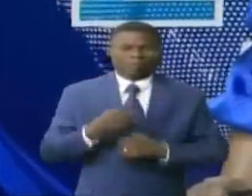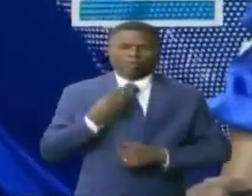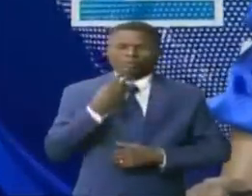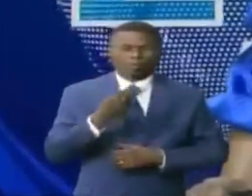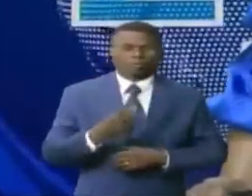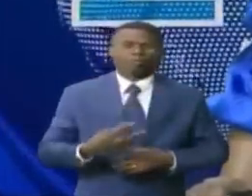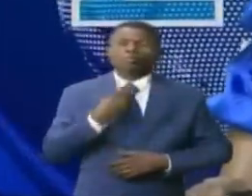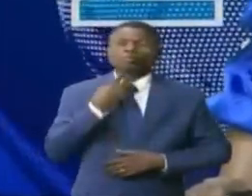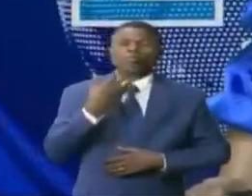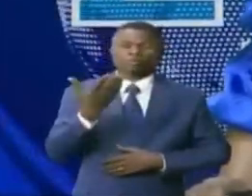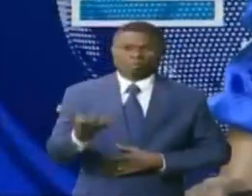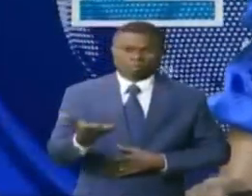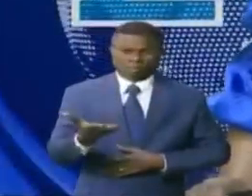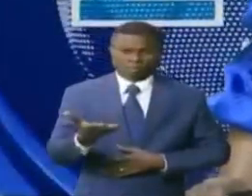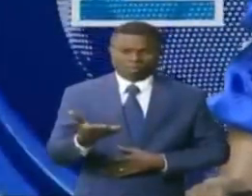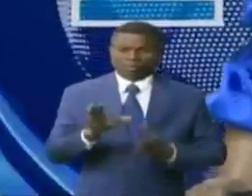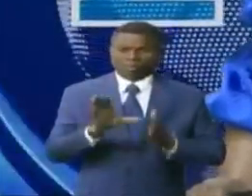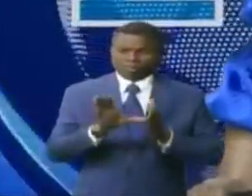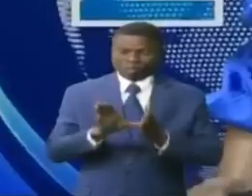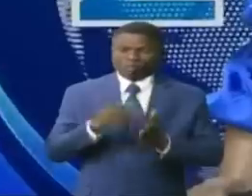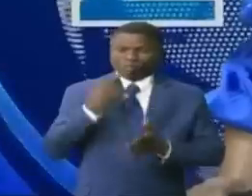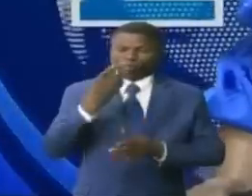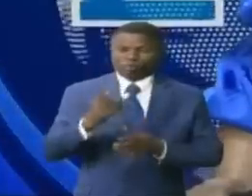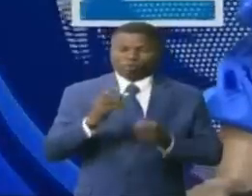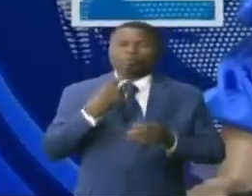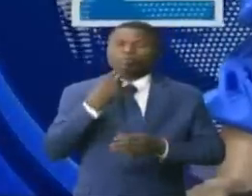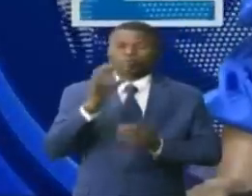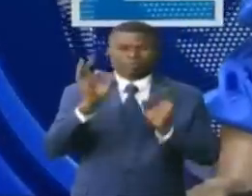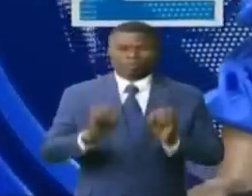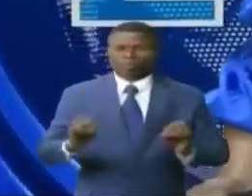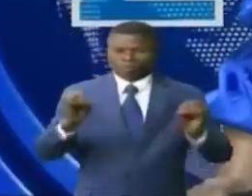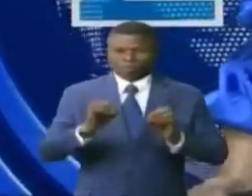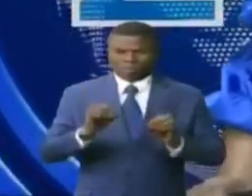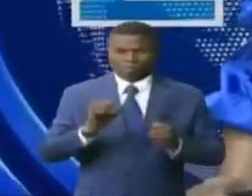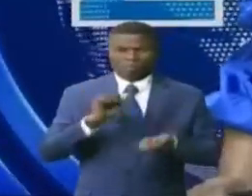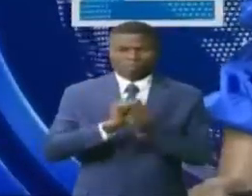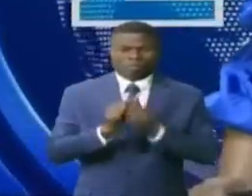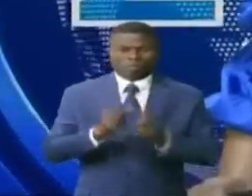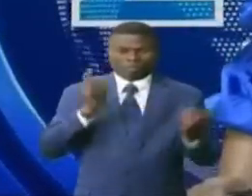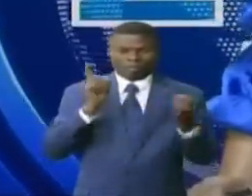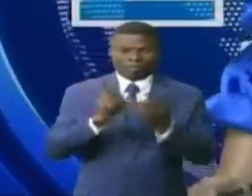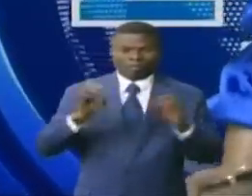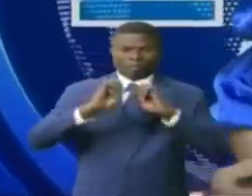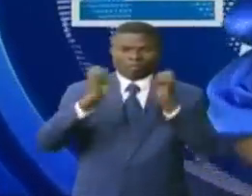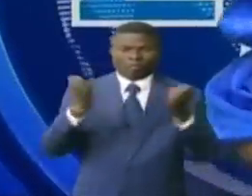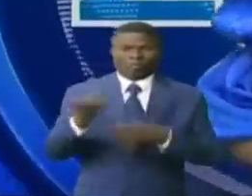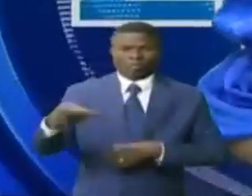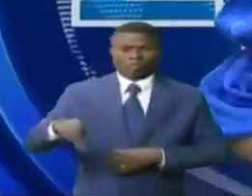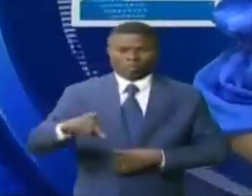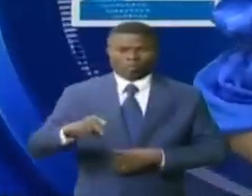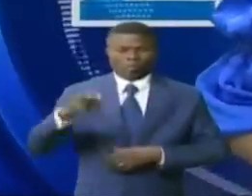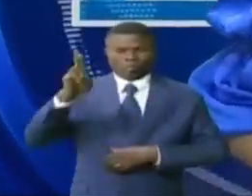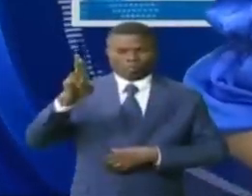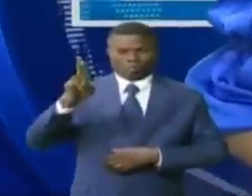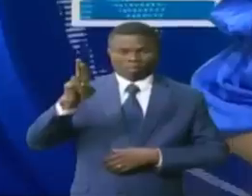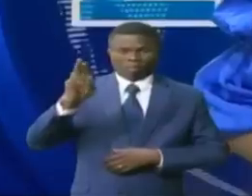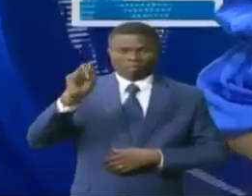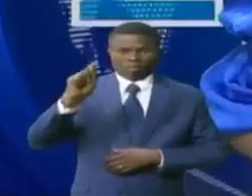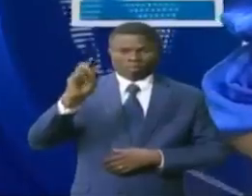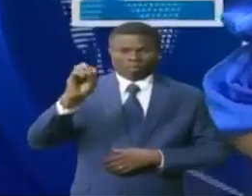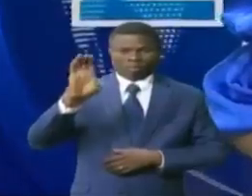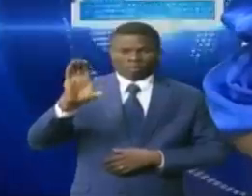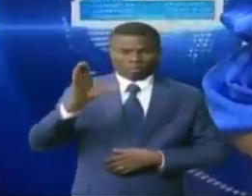constatés à la diffusion de ce reportage. Les défis auxquels est confrontée la station provinciale de la radio-télévision